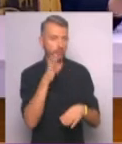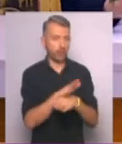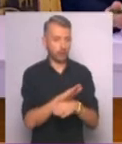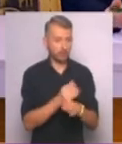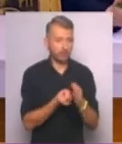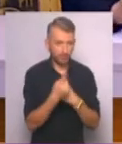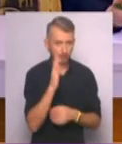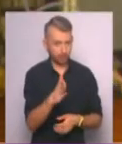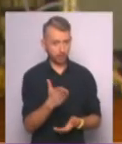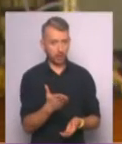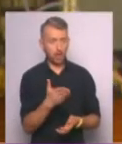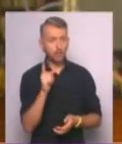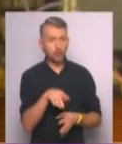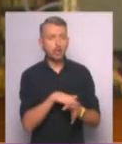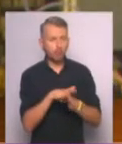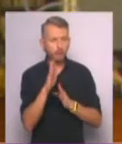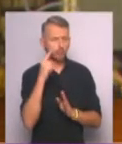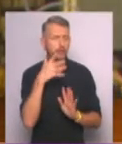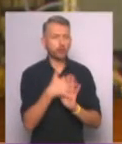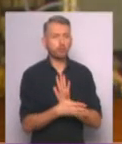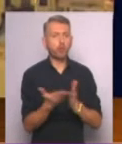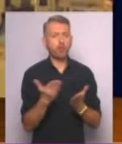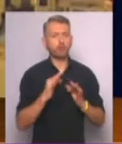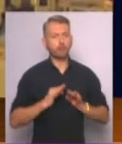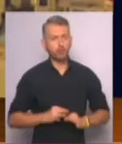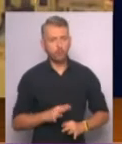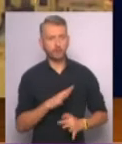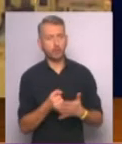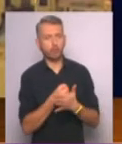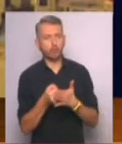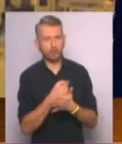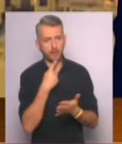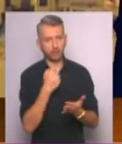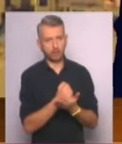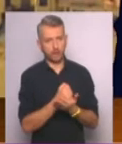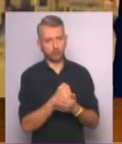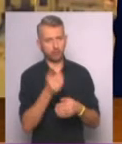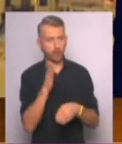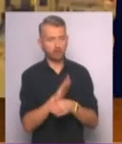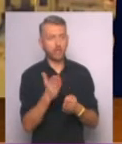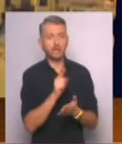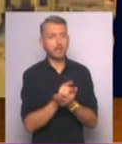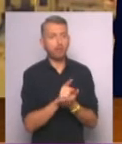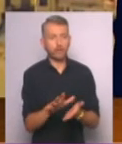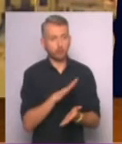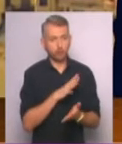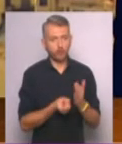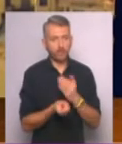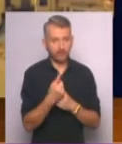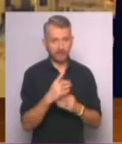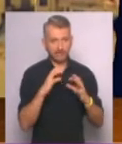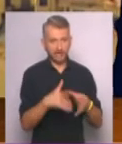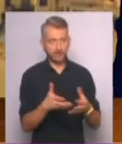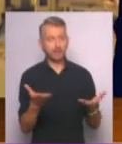випливе і тоді повністю стане зрозуміло, які чиновники лобіювали прийняття розпорядження, яке навіть не повинно було з'являтися на світ, і